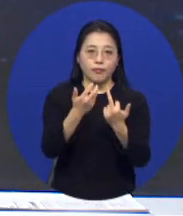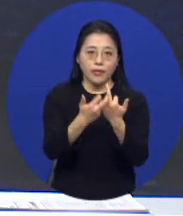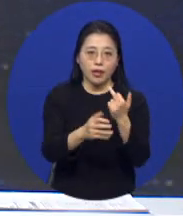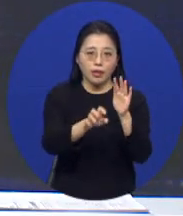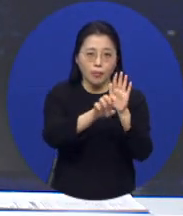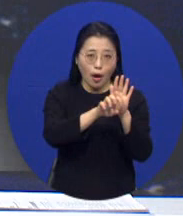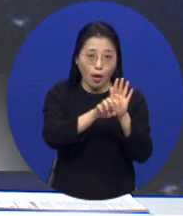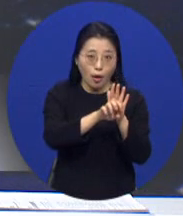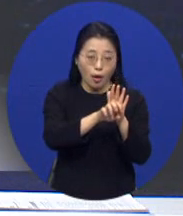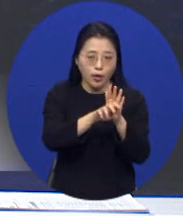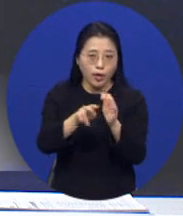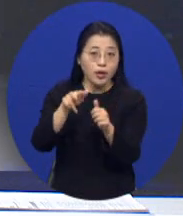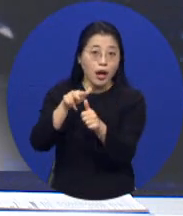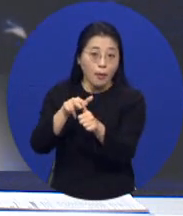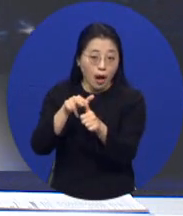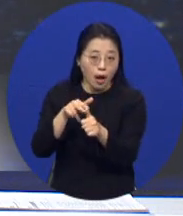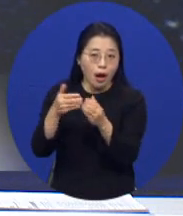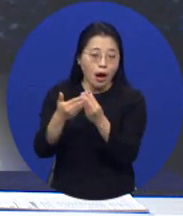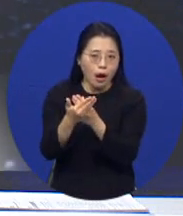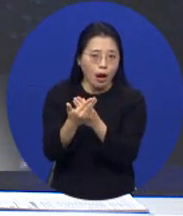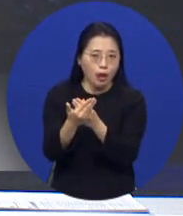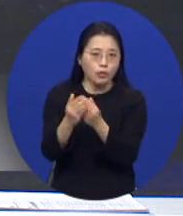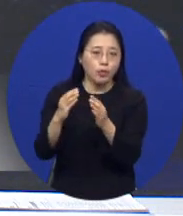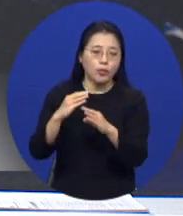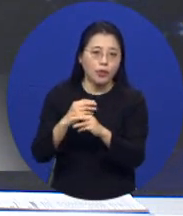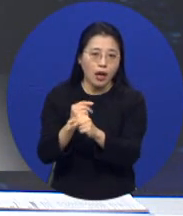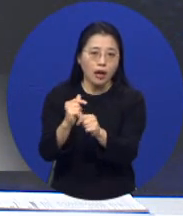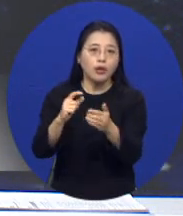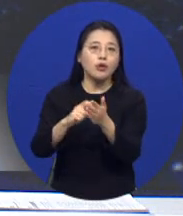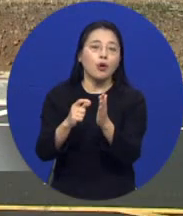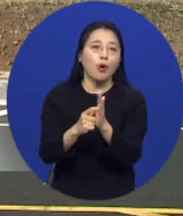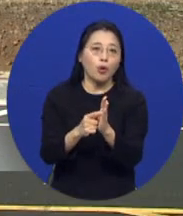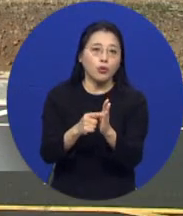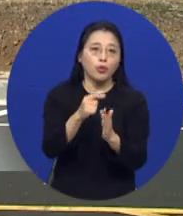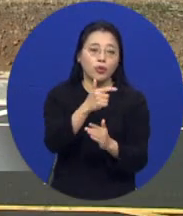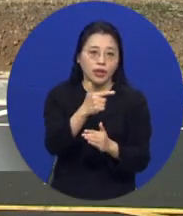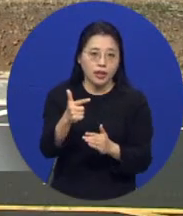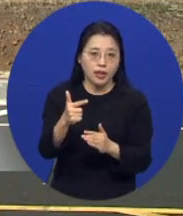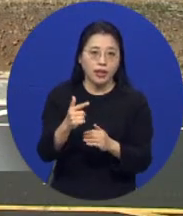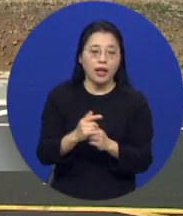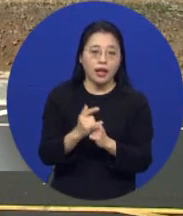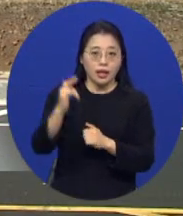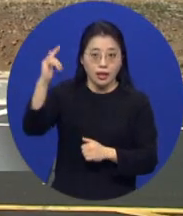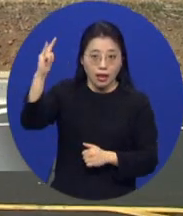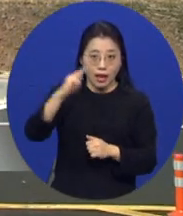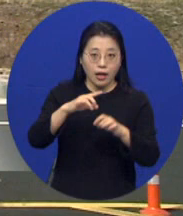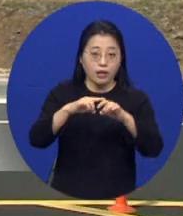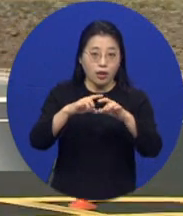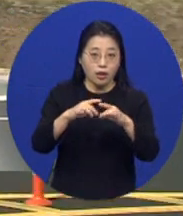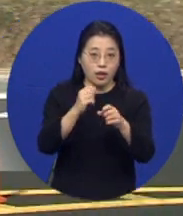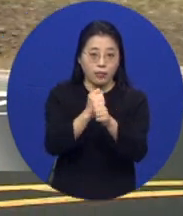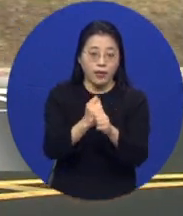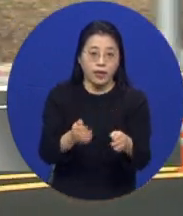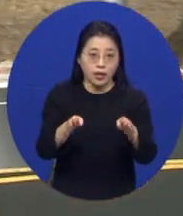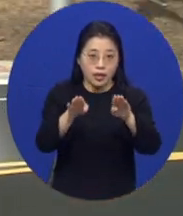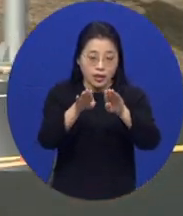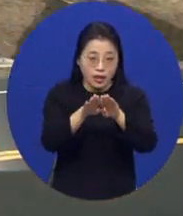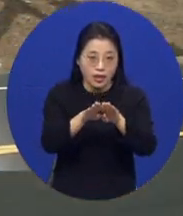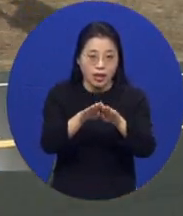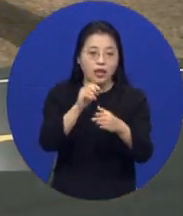서귀포시 표선면에 마라도 면적만한 대규모 태양광 발전시설을 조성하는 사업에 승인 절차가 시작됐습니다